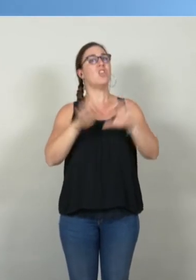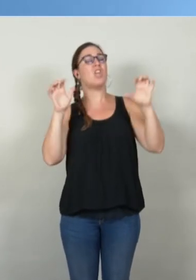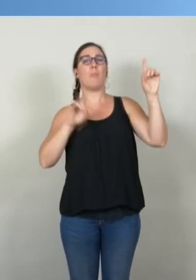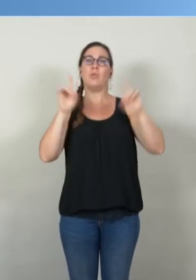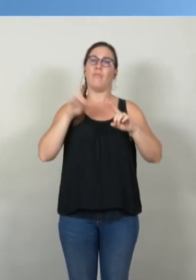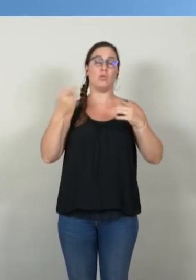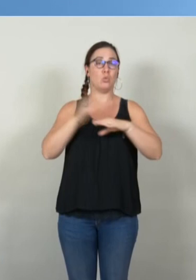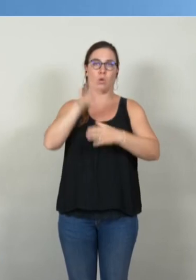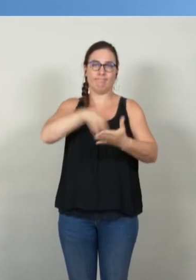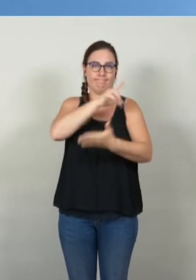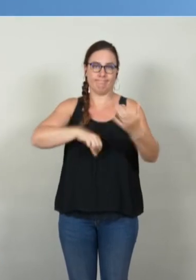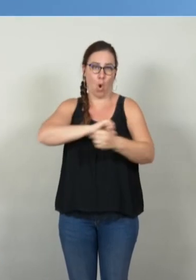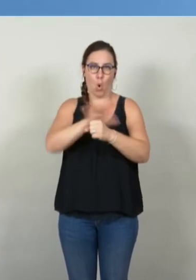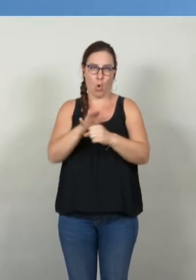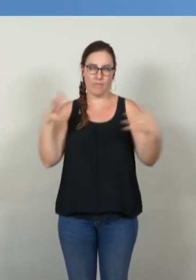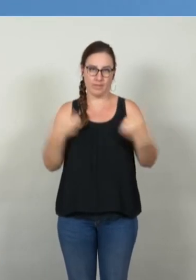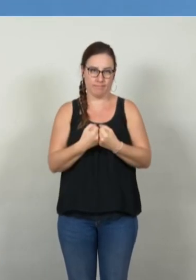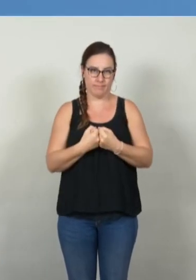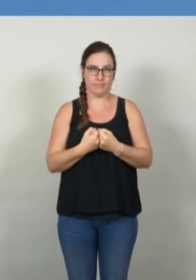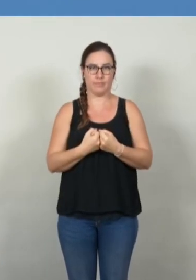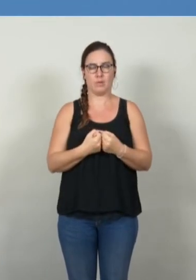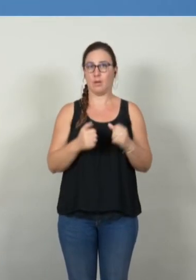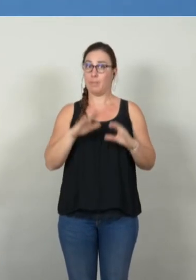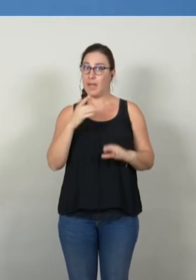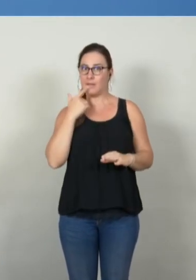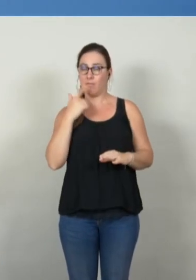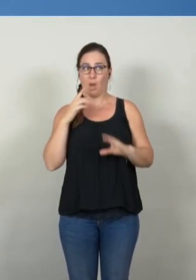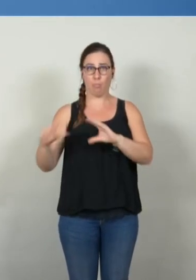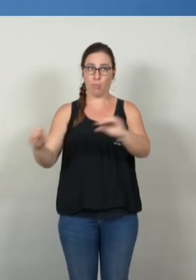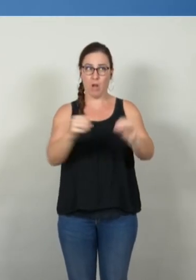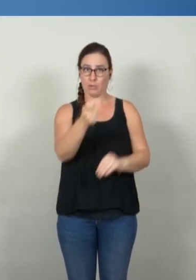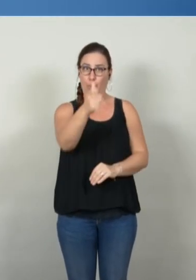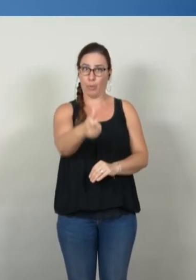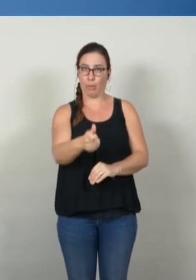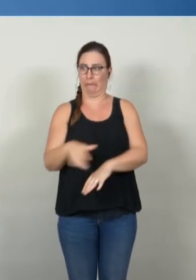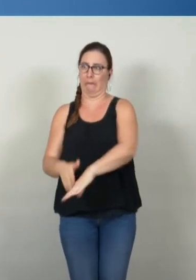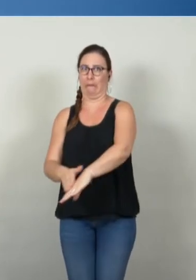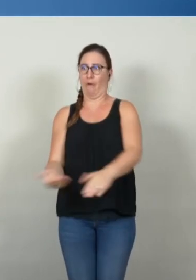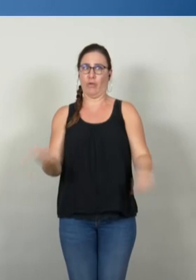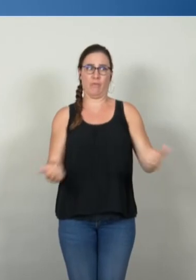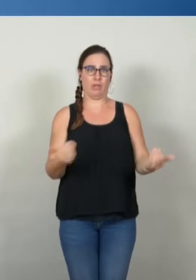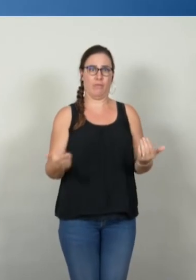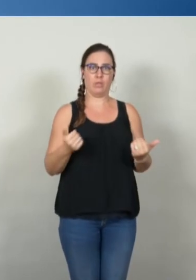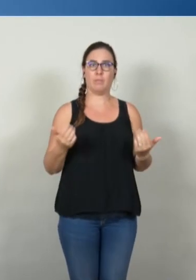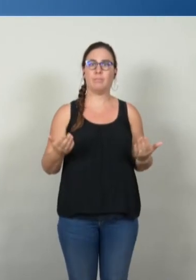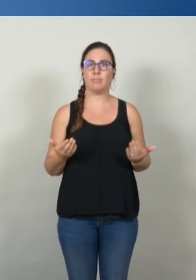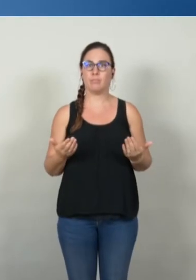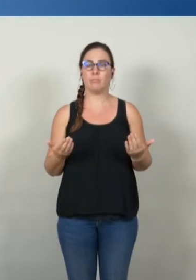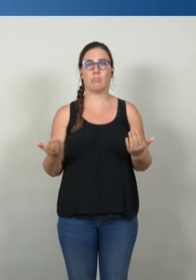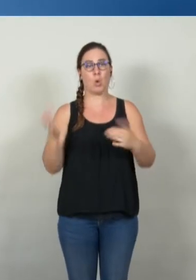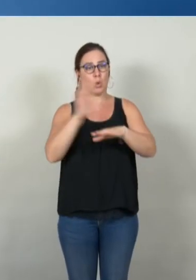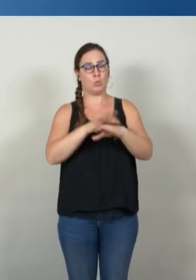annulée du fait du covid mais c'est dire l'engouement populaire qu'elle suscité alors au lieu de de résultat